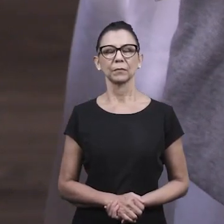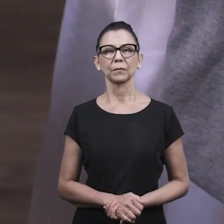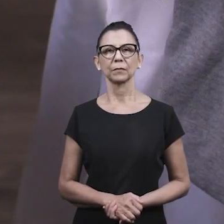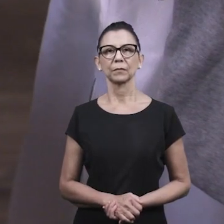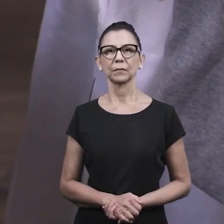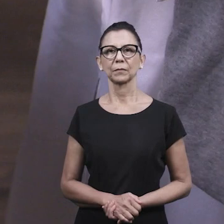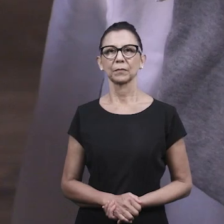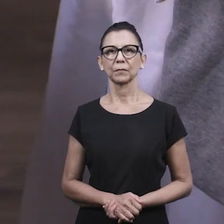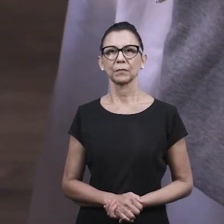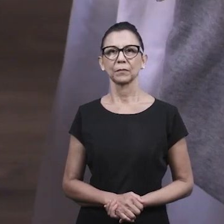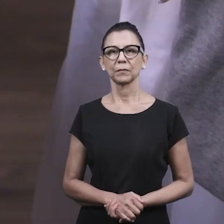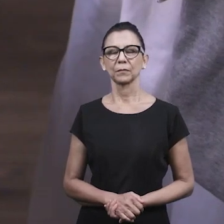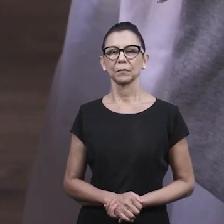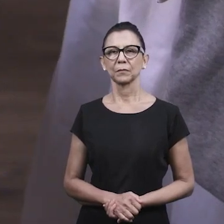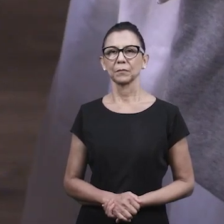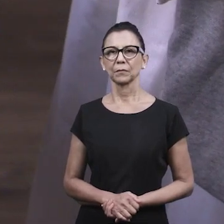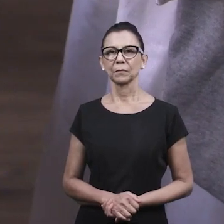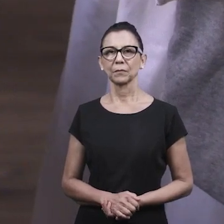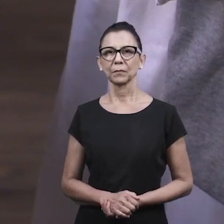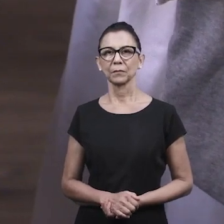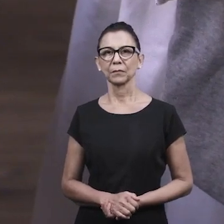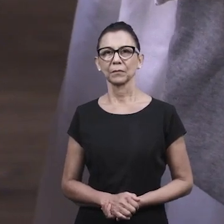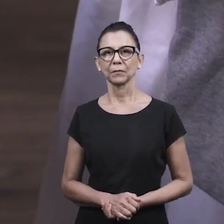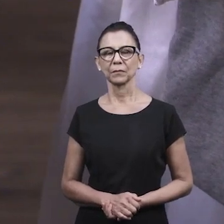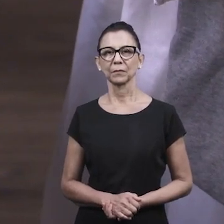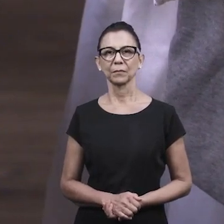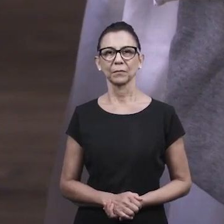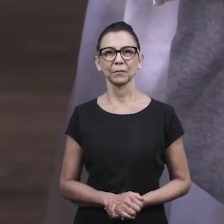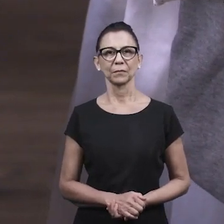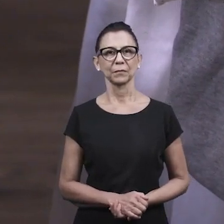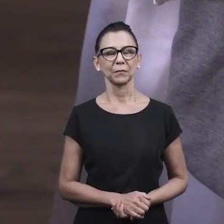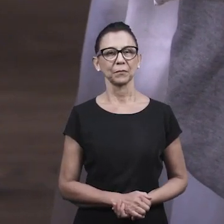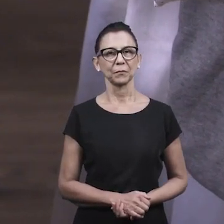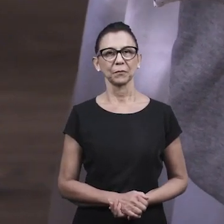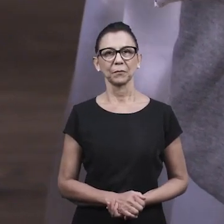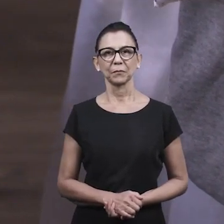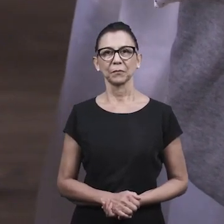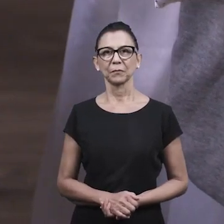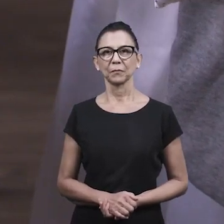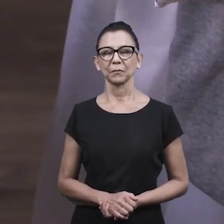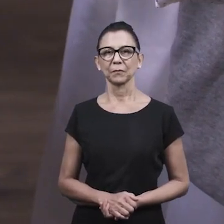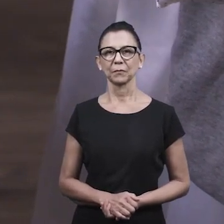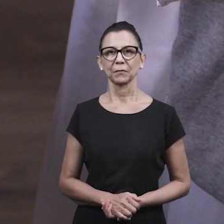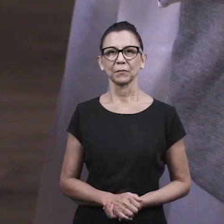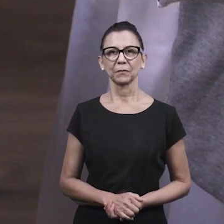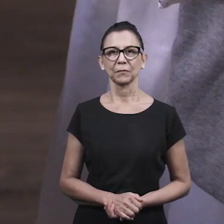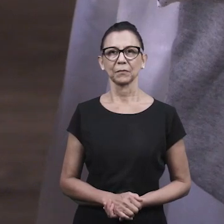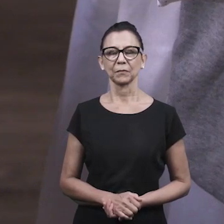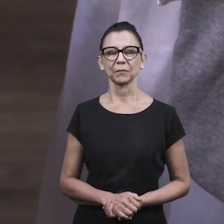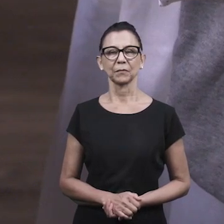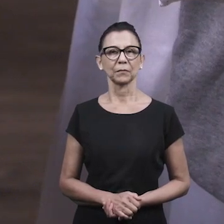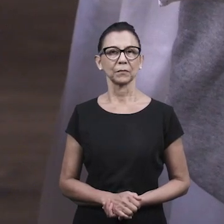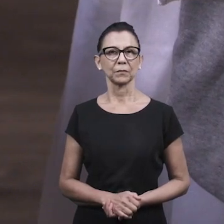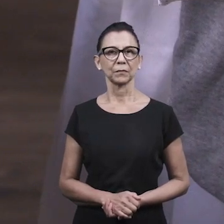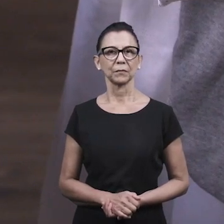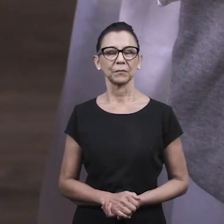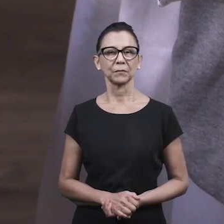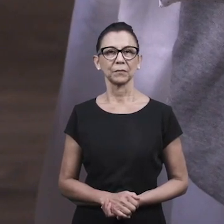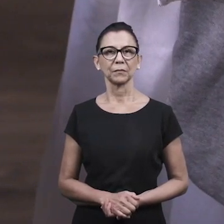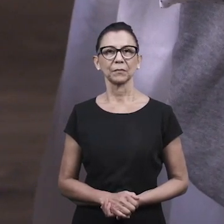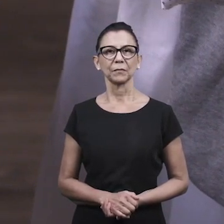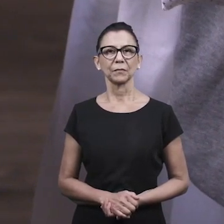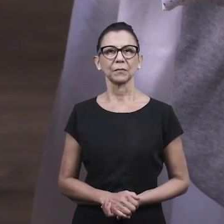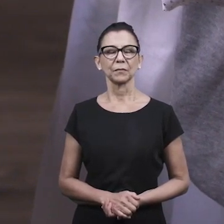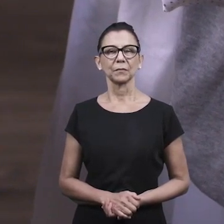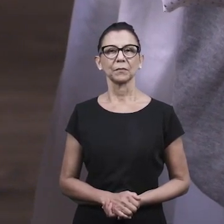Observez ma main. Pendant que je joue une note, le Do, tous les autres doigts donc touchent les touches.